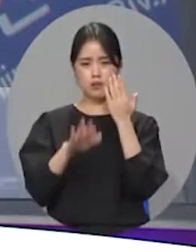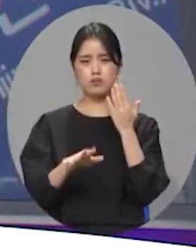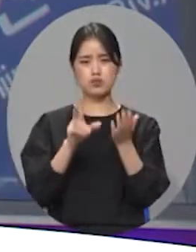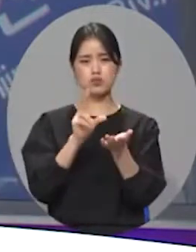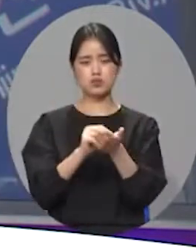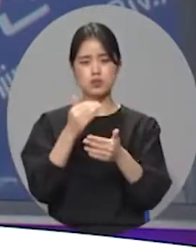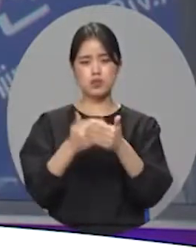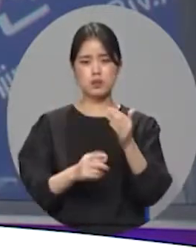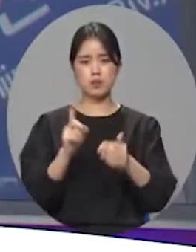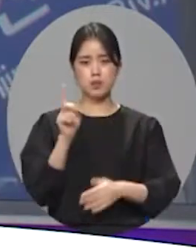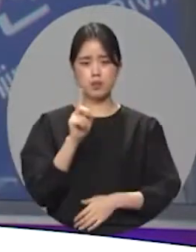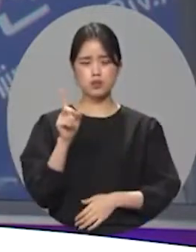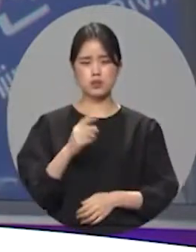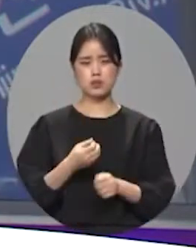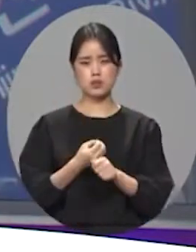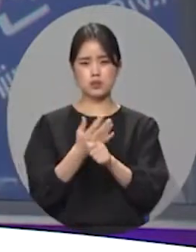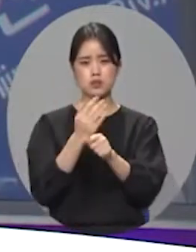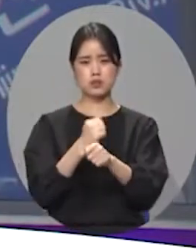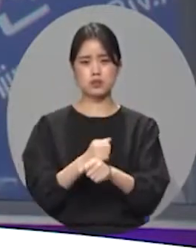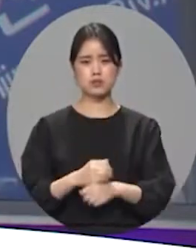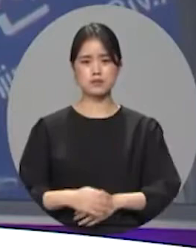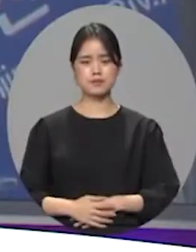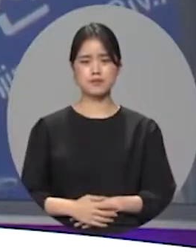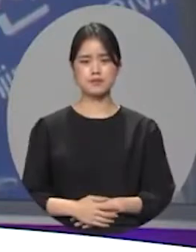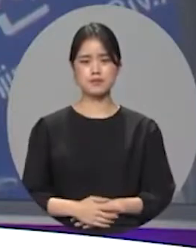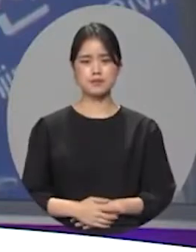무엇인지 조수영 기자가 취재했습니다